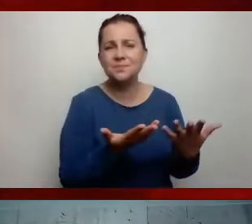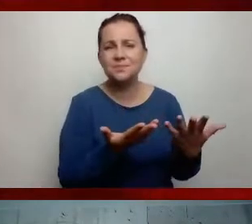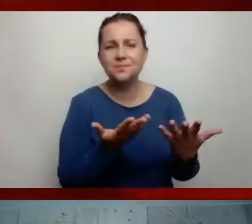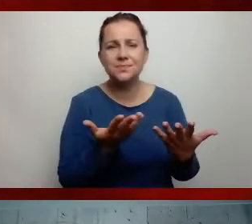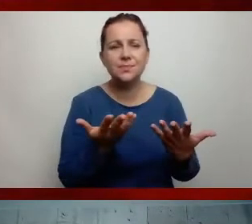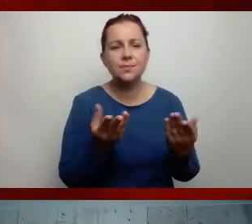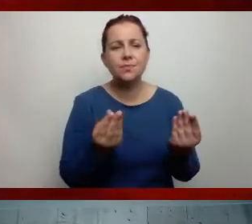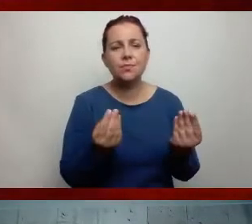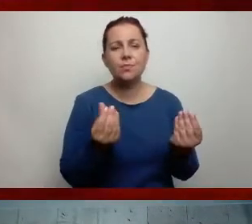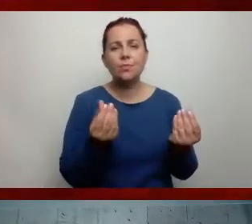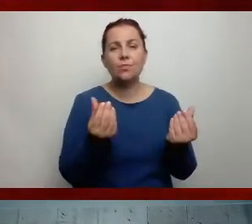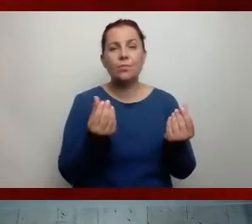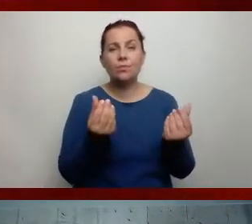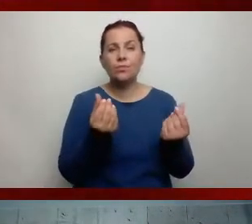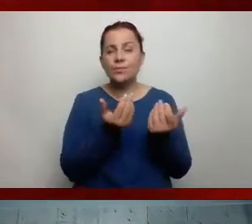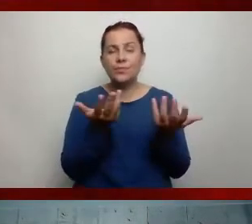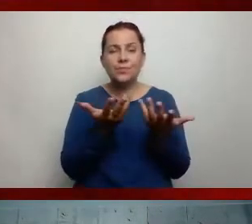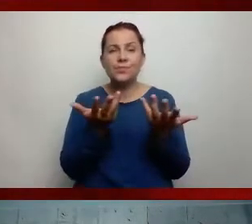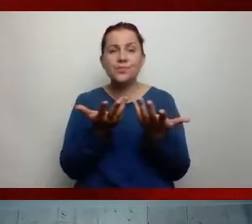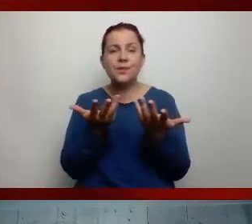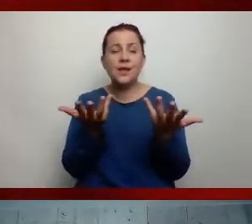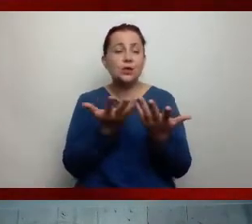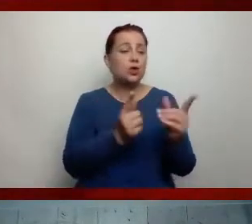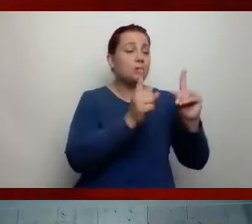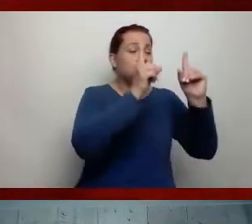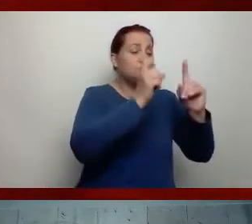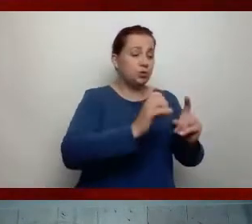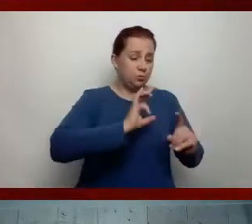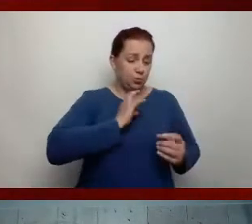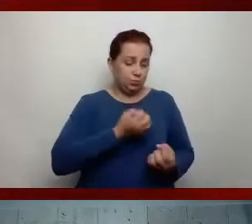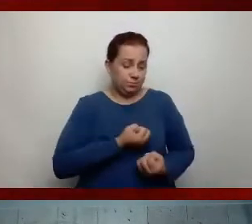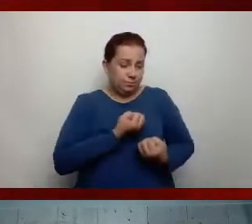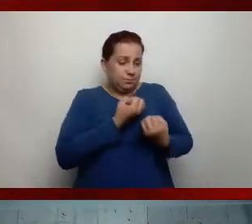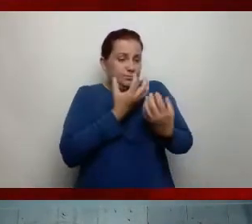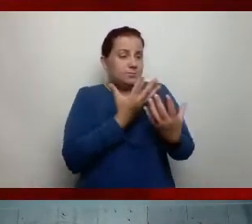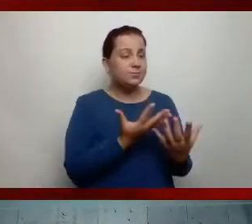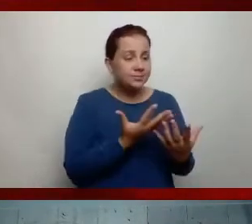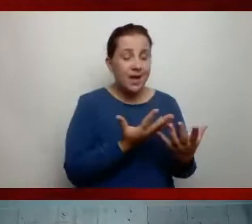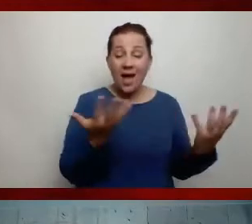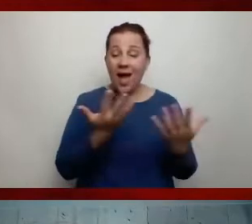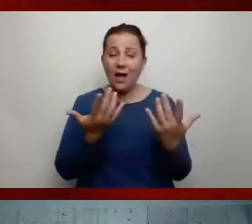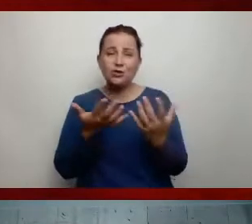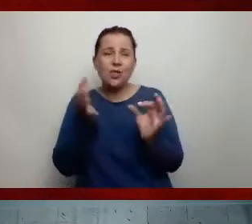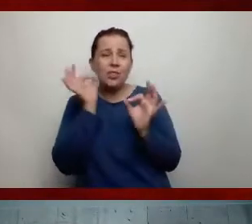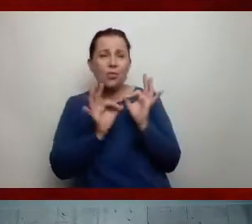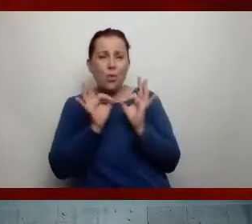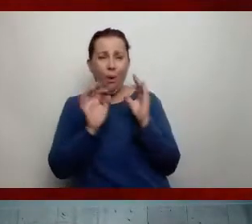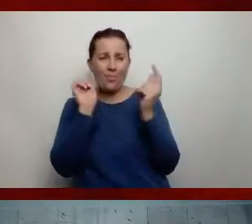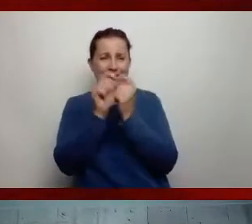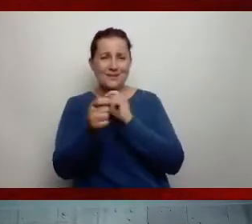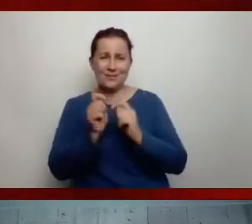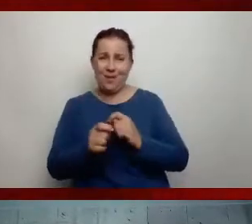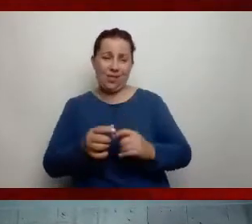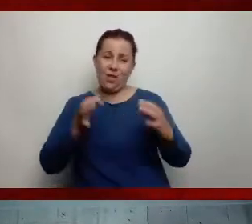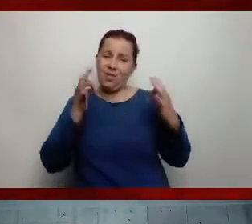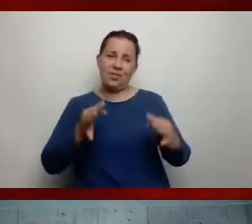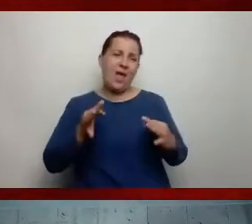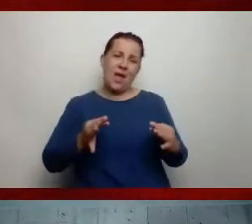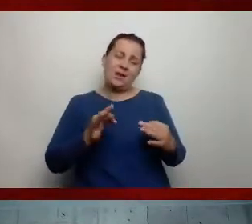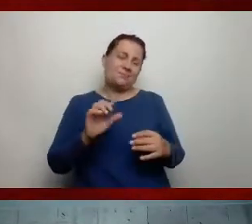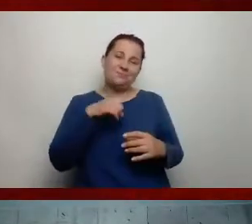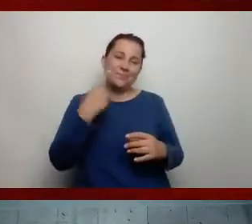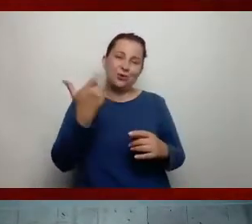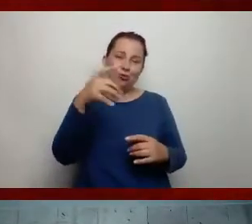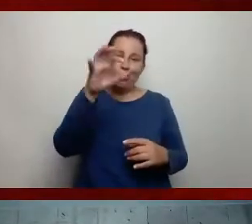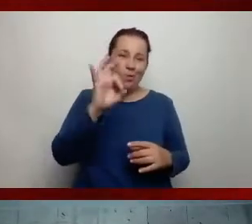ten jakby twórczy wkład, a gdzie po prostu jakieś drobne kosmetyczne zmiany. To oczywiście tego nie rozstrzygniemy tutaj. No